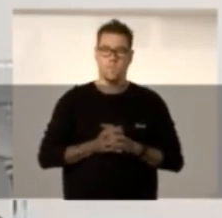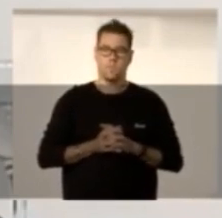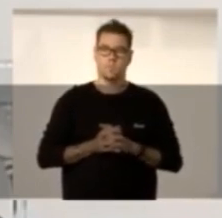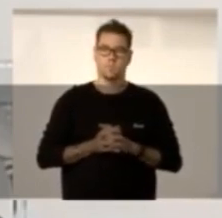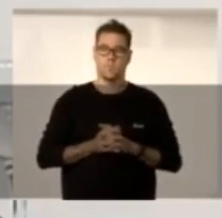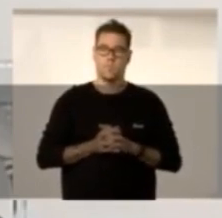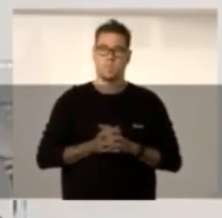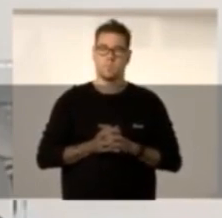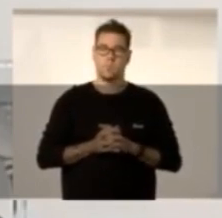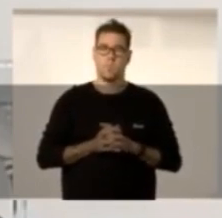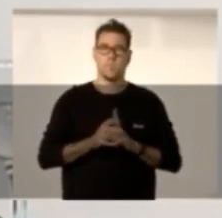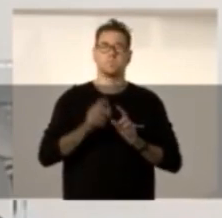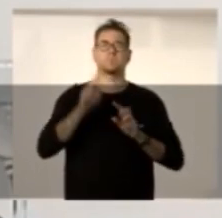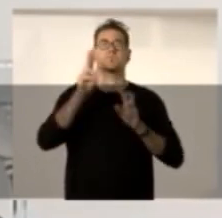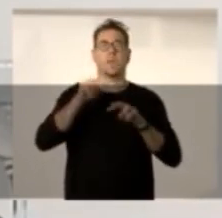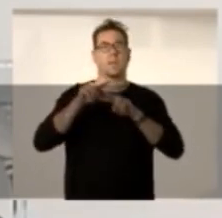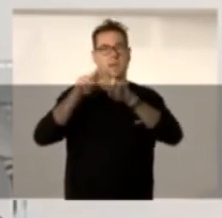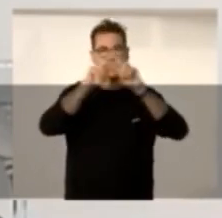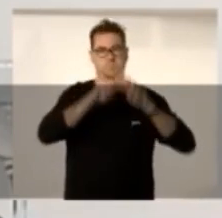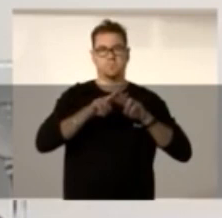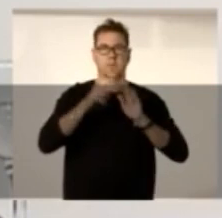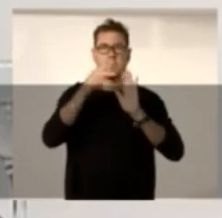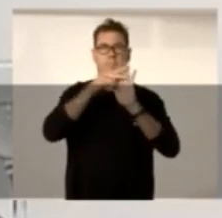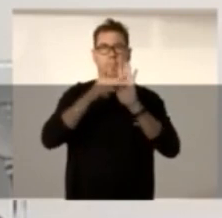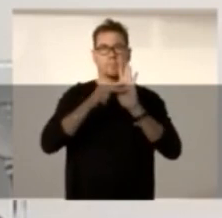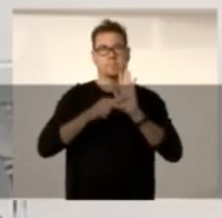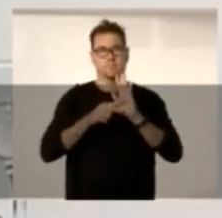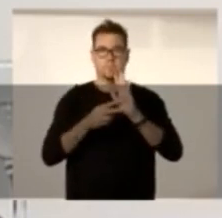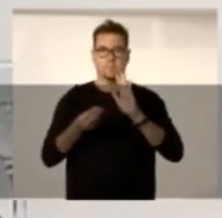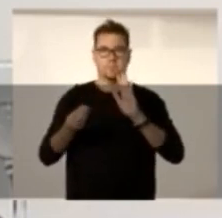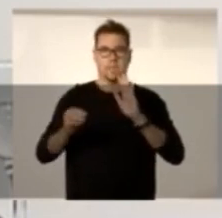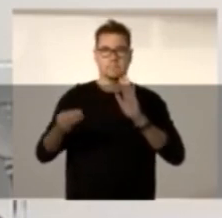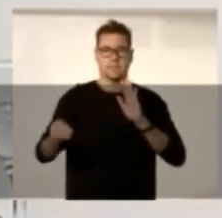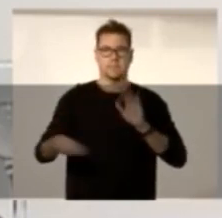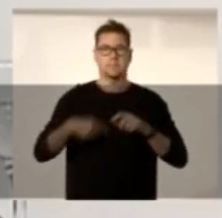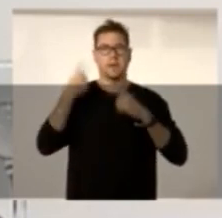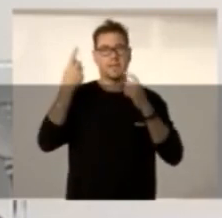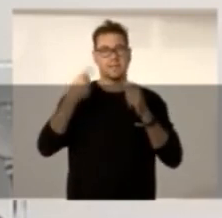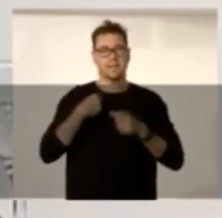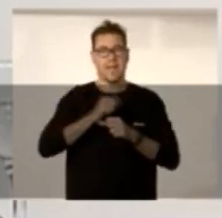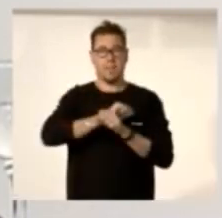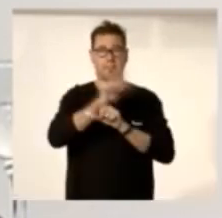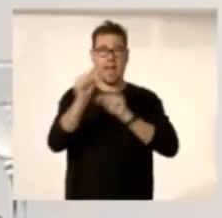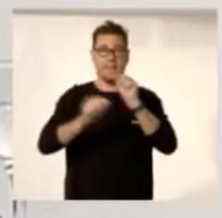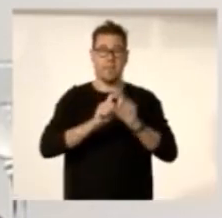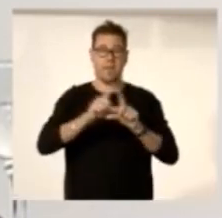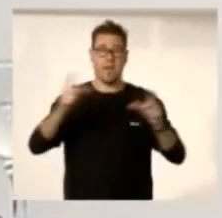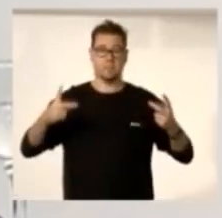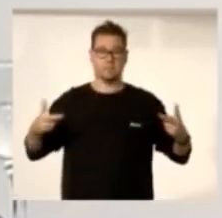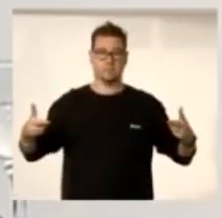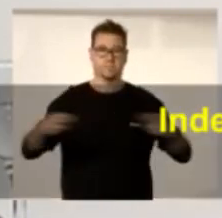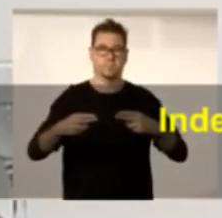I mesures addicionals per a frenar l'expansió de la pandèmia.